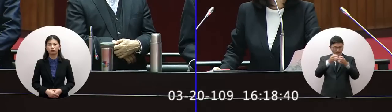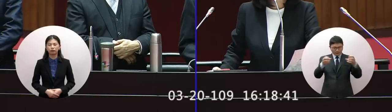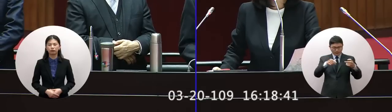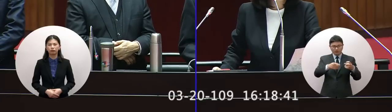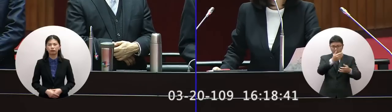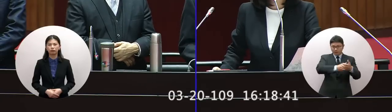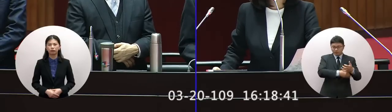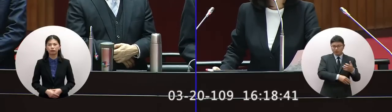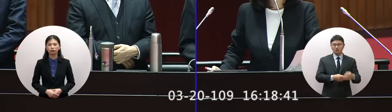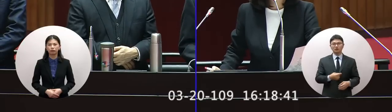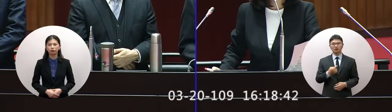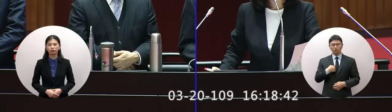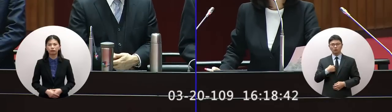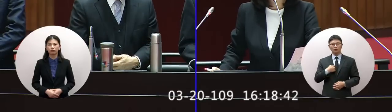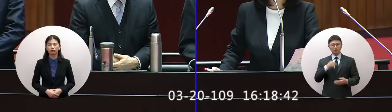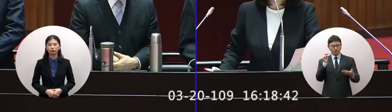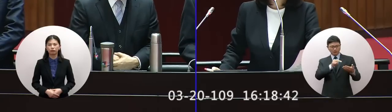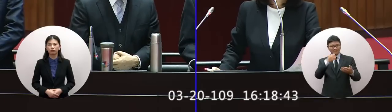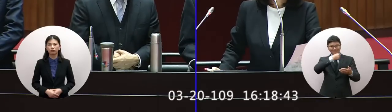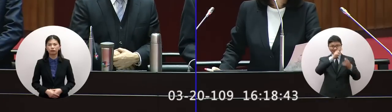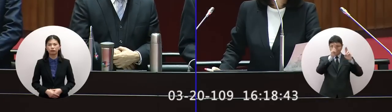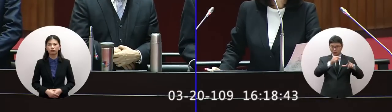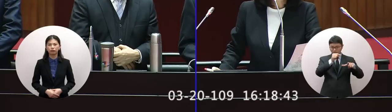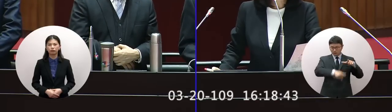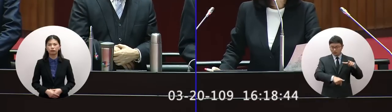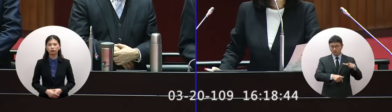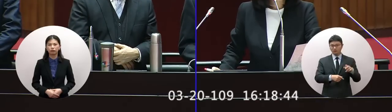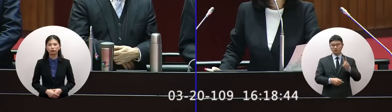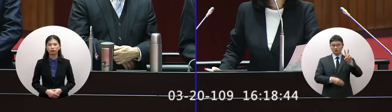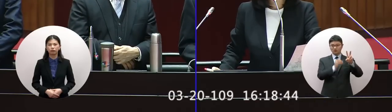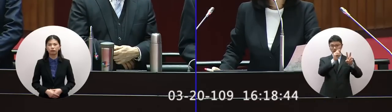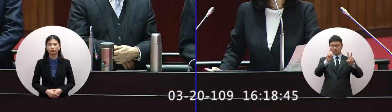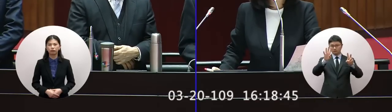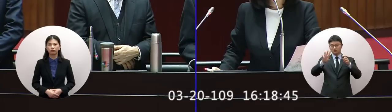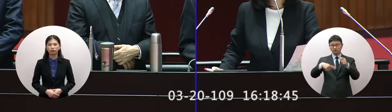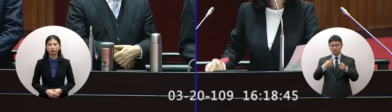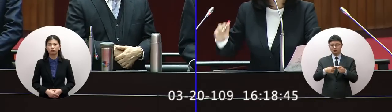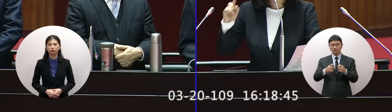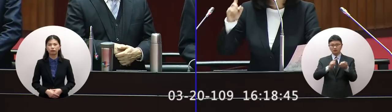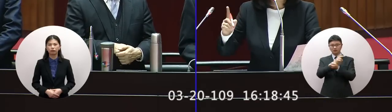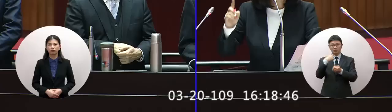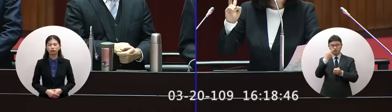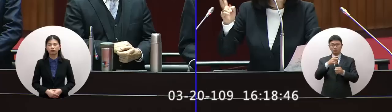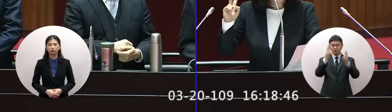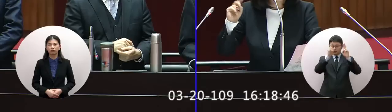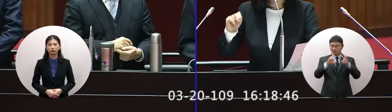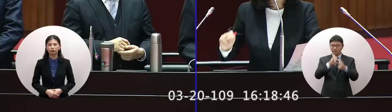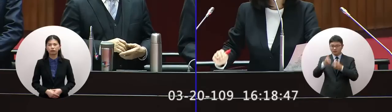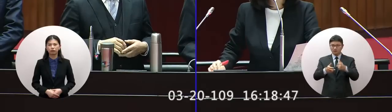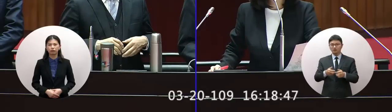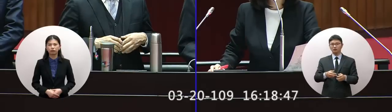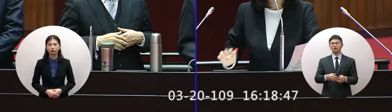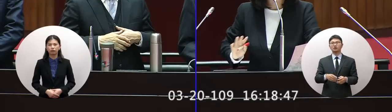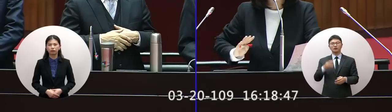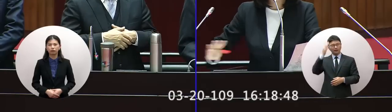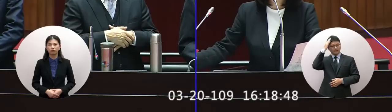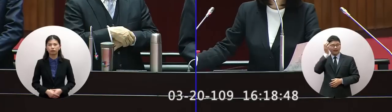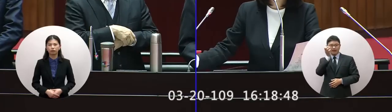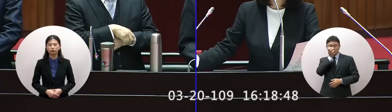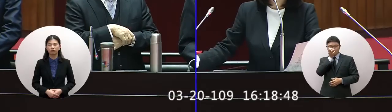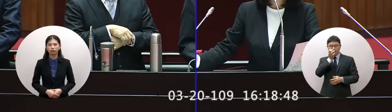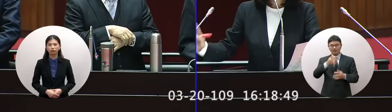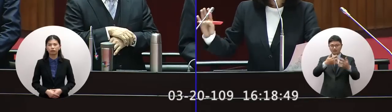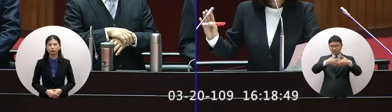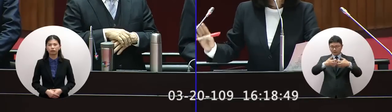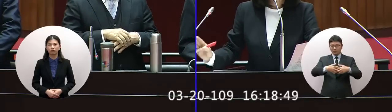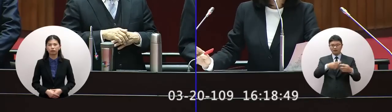可是我调阅了台电的资料，从2014年林口电厂的1、2号燃煤机组除役